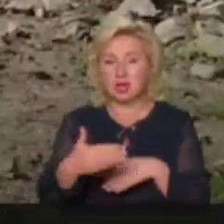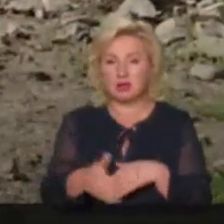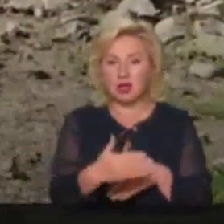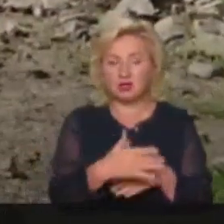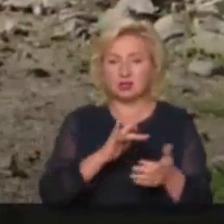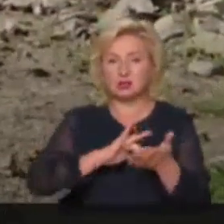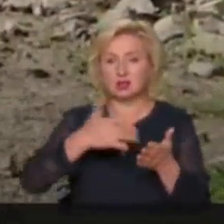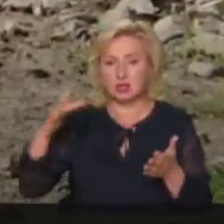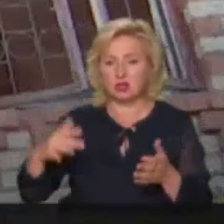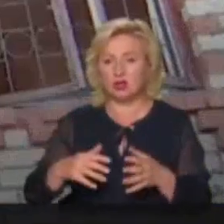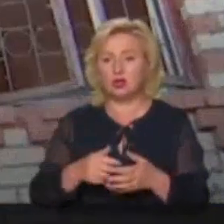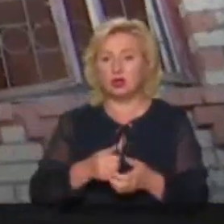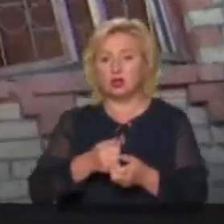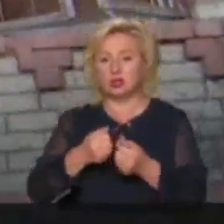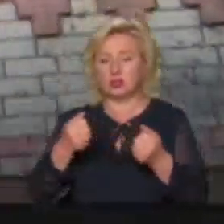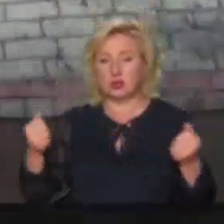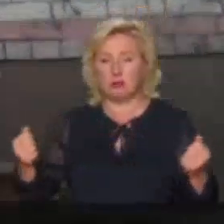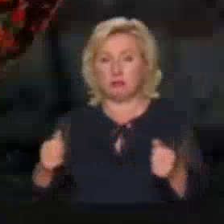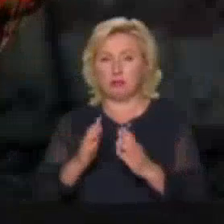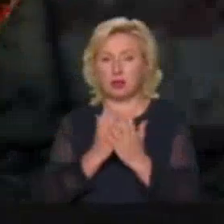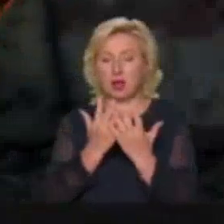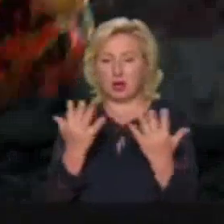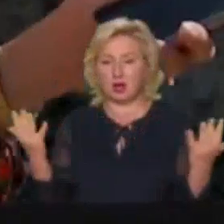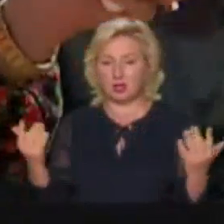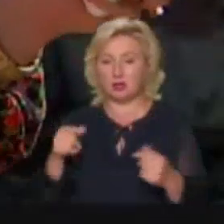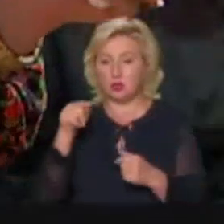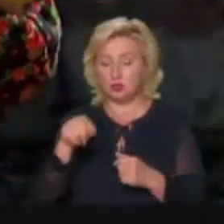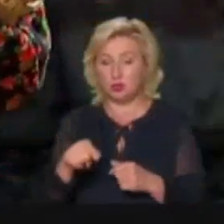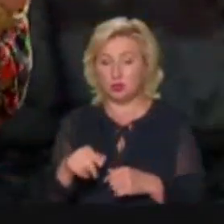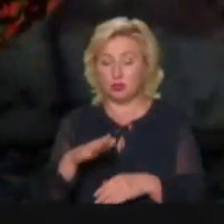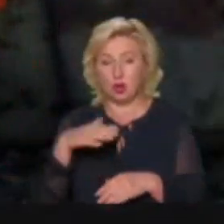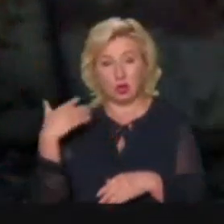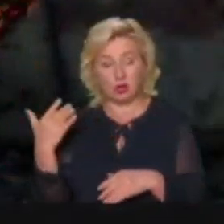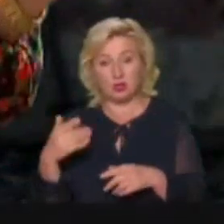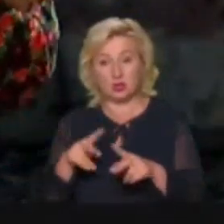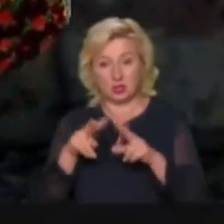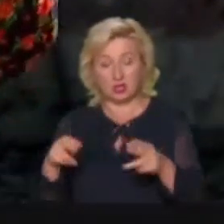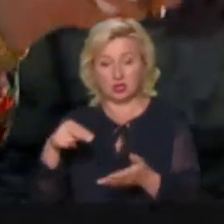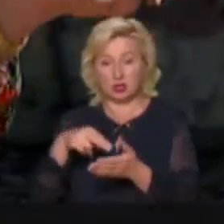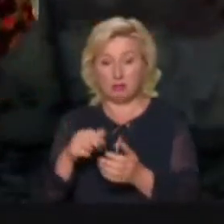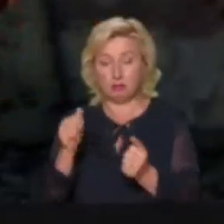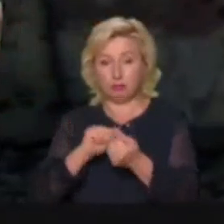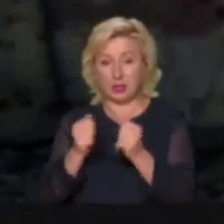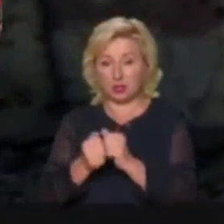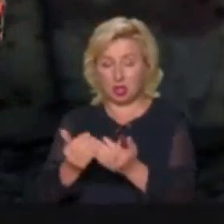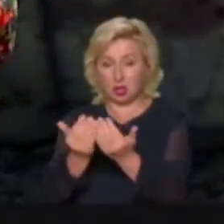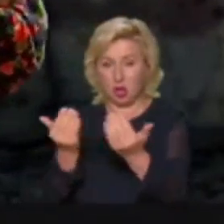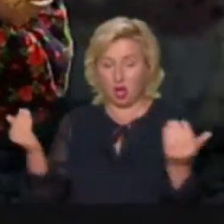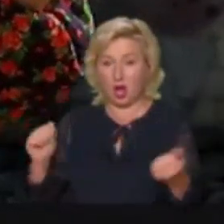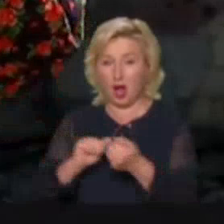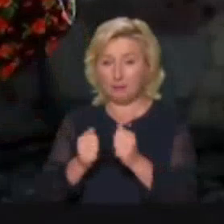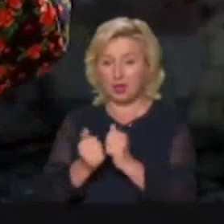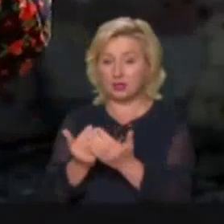скло, розтягувати паркан. І от, власне, зараз тут по ліву руку від мене теж стояла бетонна огорожа, кам'яна